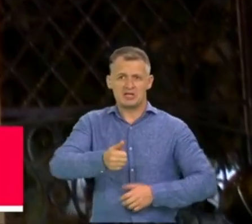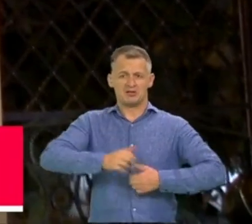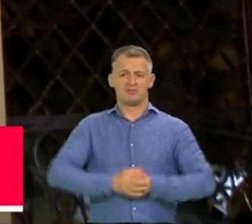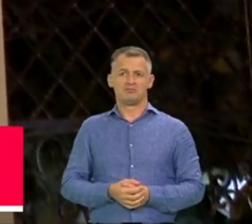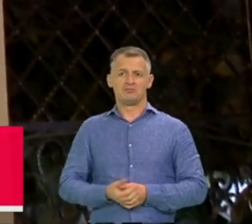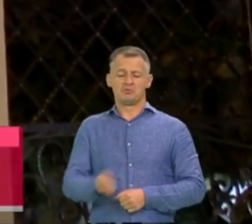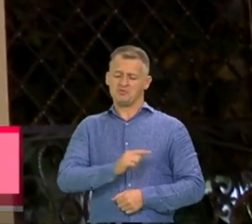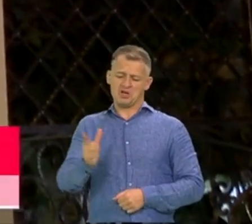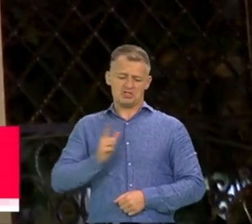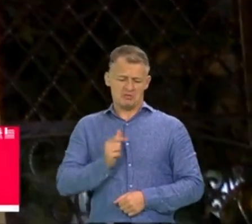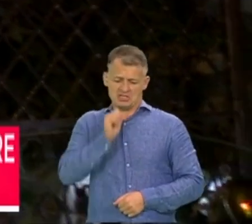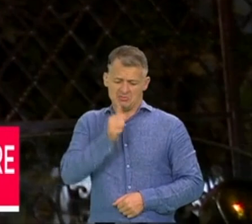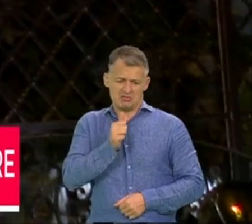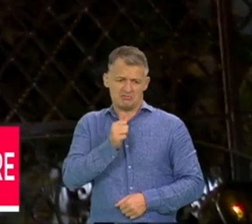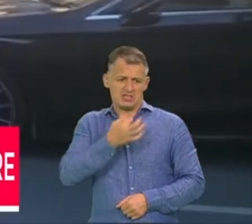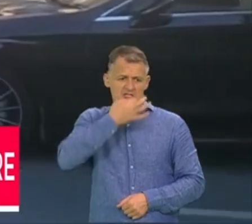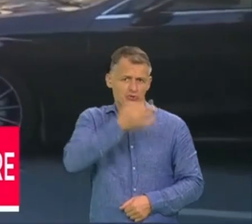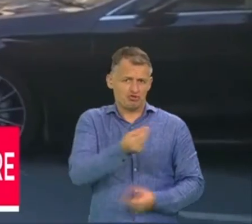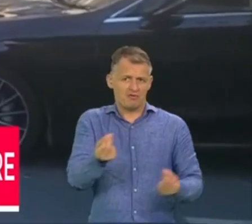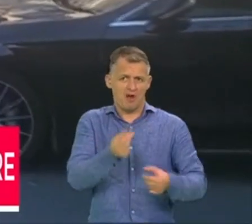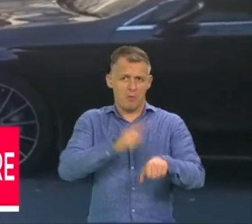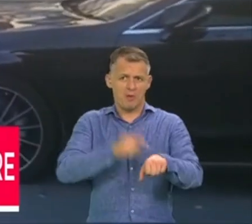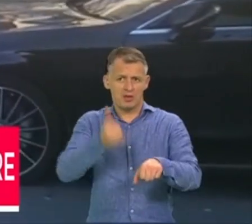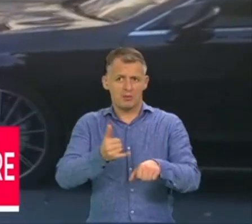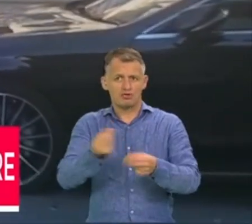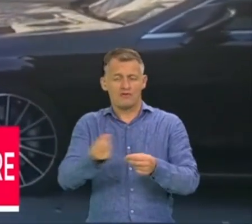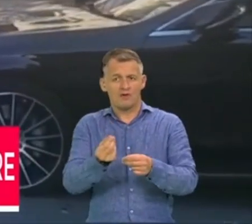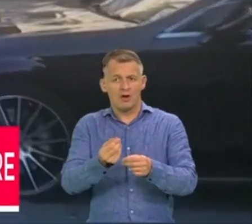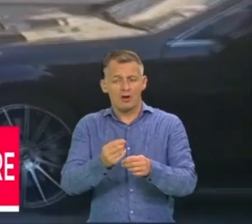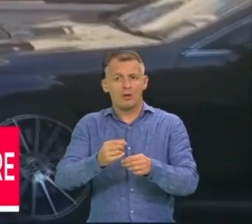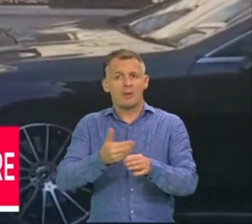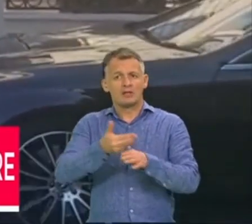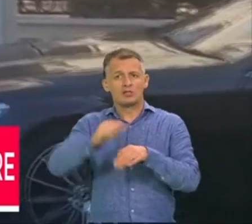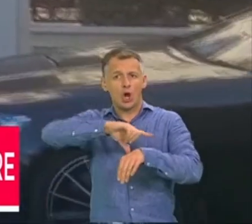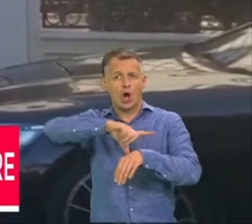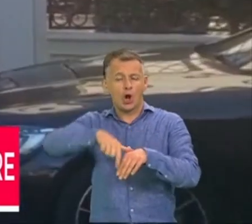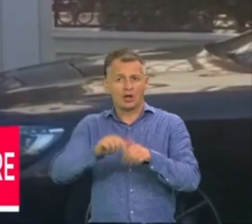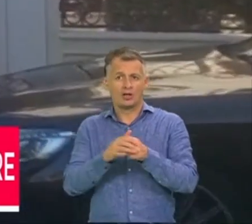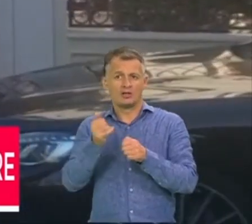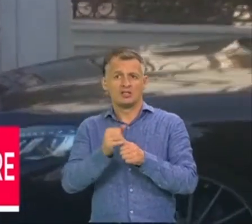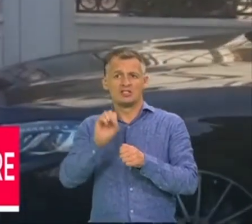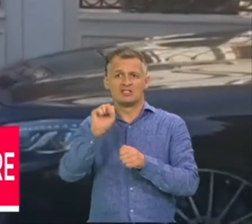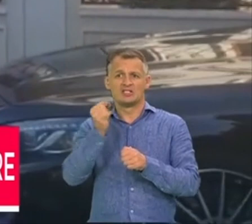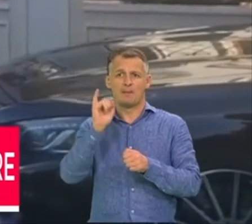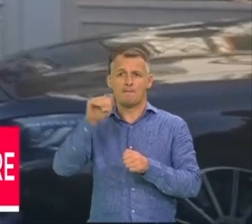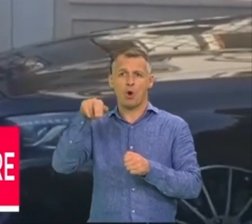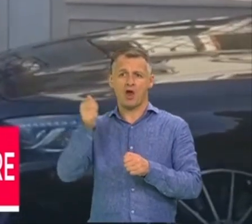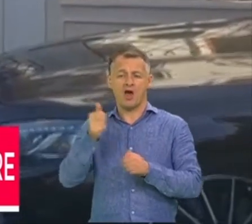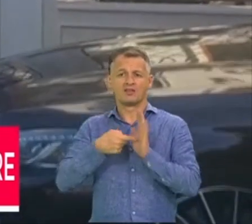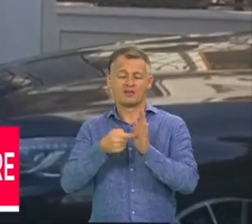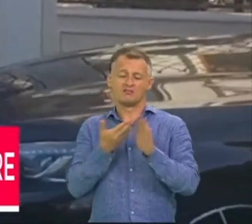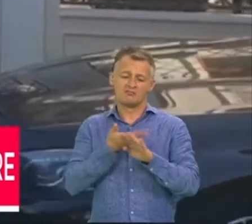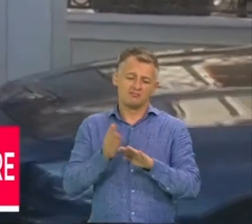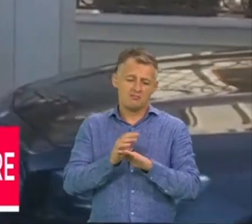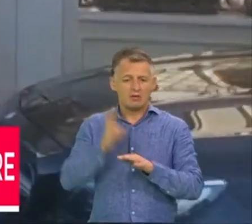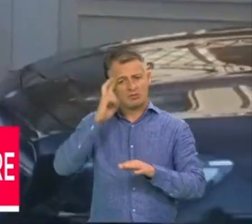Nu vă așteptați la nicio declarație în momentele acestea. Câteva ore mai târziu, după o noapte de uimire, dar și de gândire, Simona s-a arătat mai optimistă și dornică să